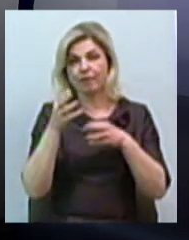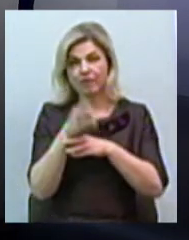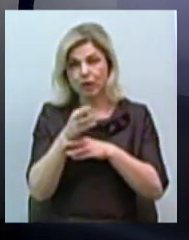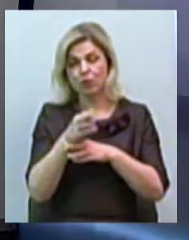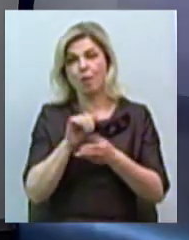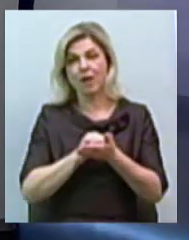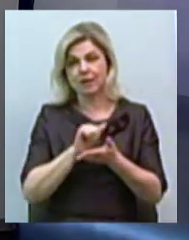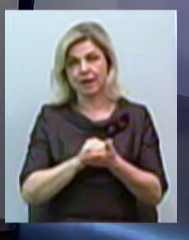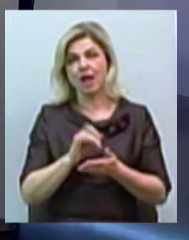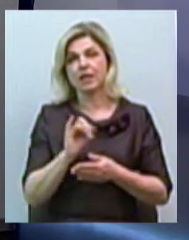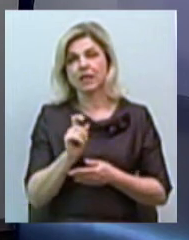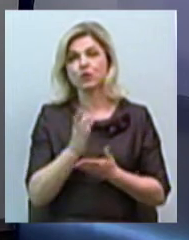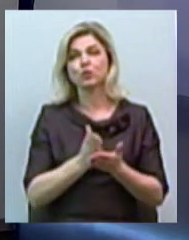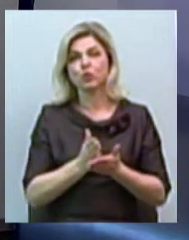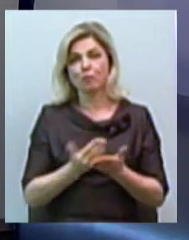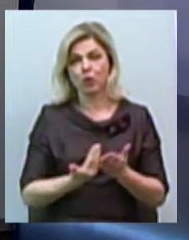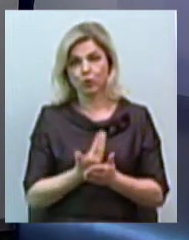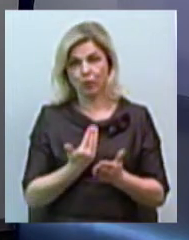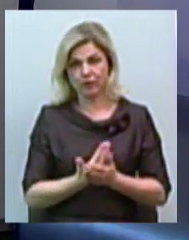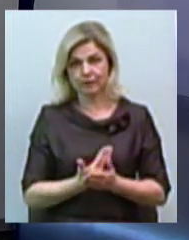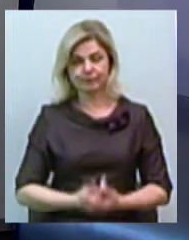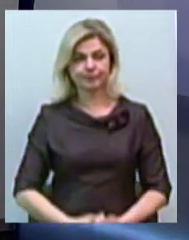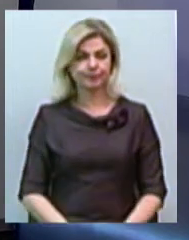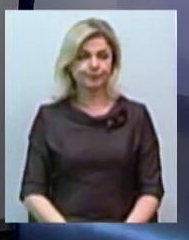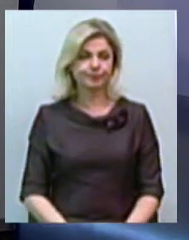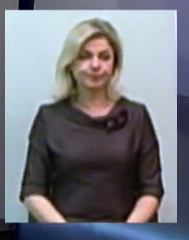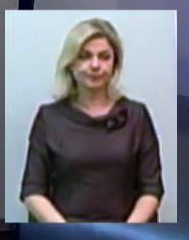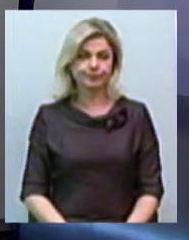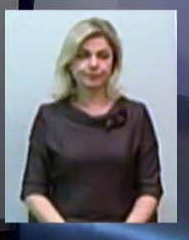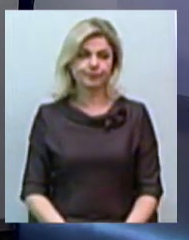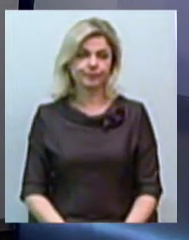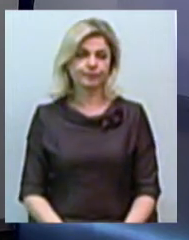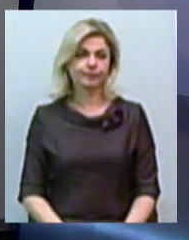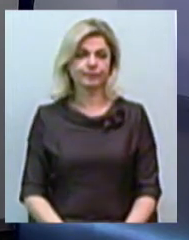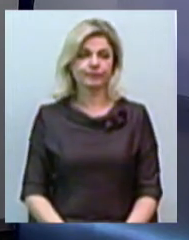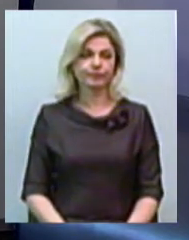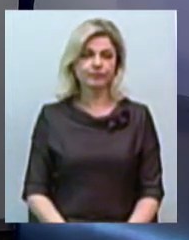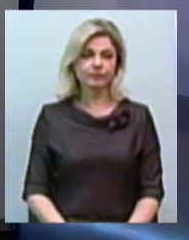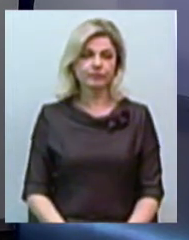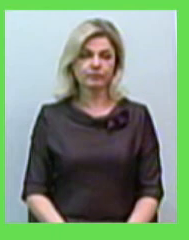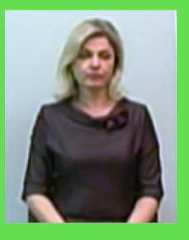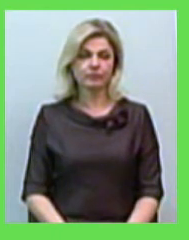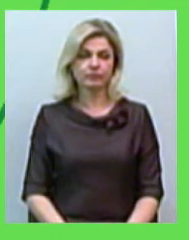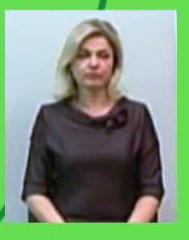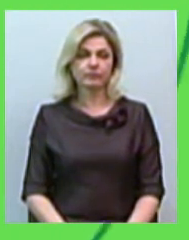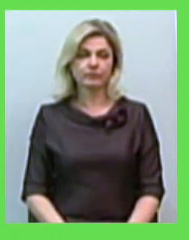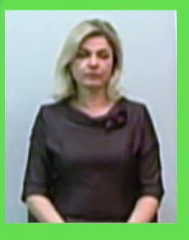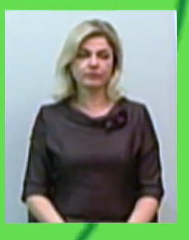служби новин Олександра Гресія, Юлії Філімон та Василя Філімона.